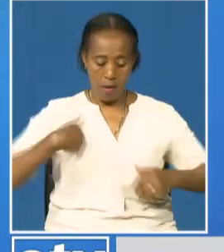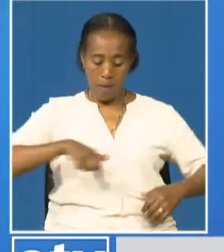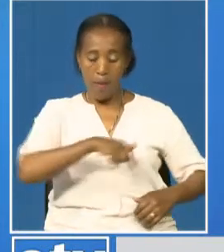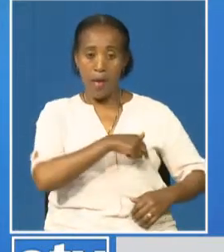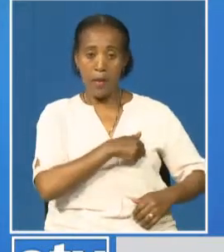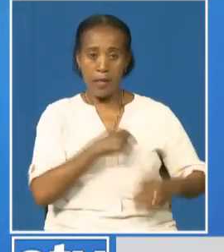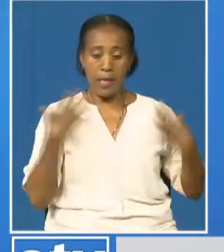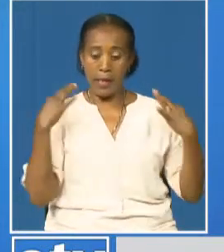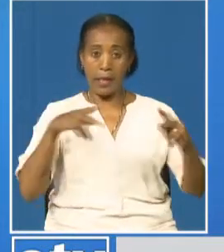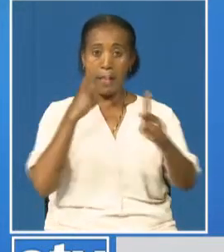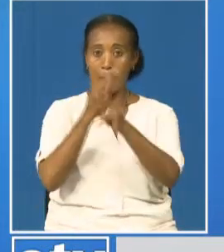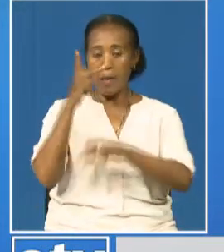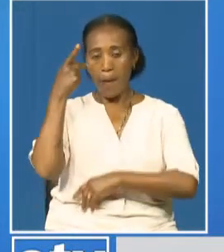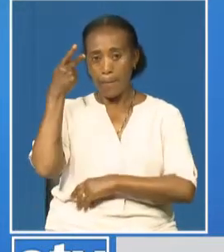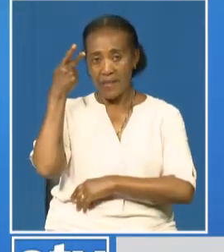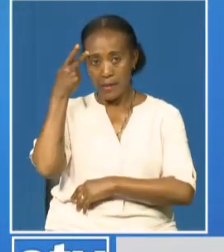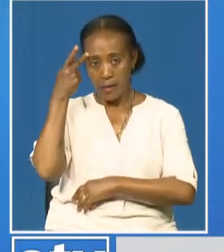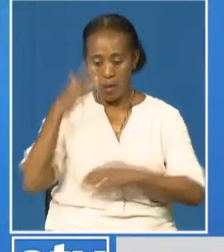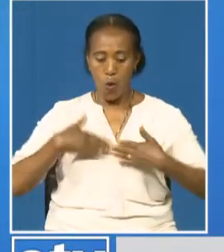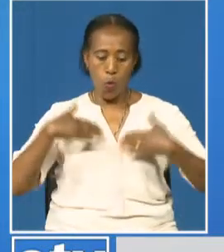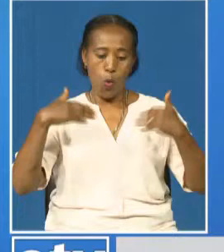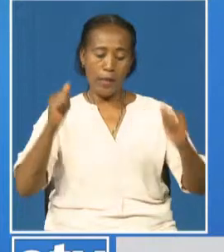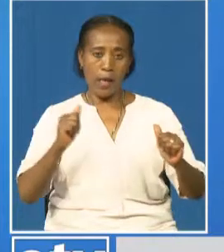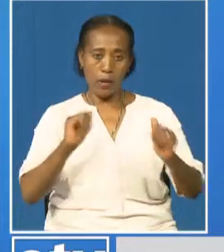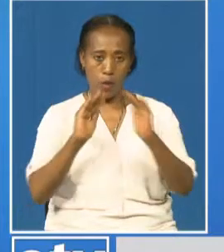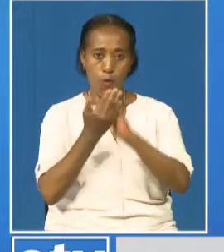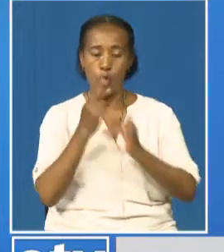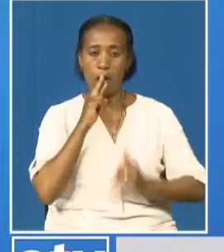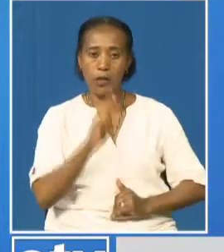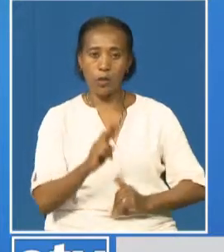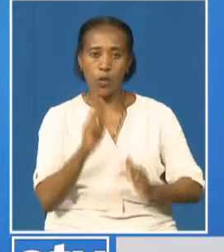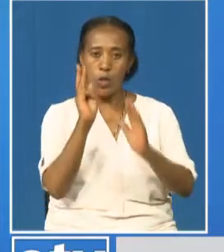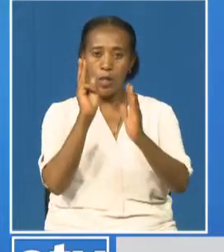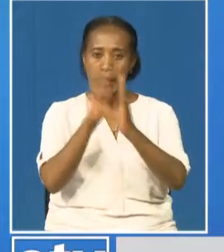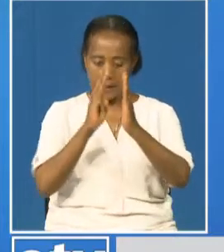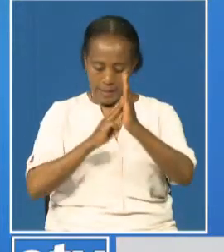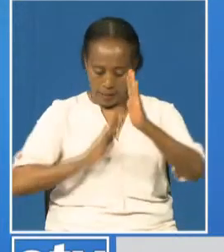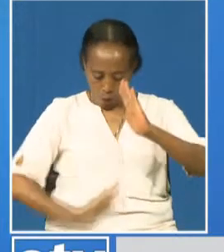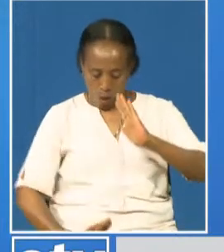በእኛም የጤና ጥበቃ ሚኒስቴር ወጣት የሚሏቸው